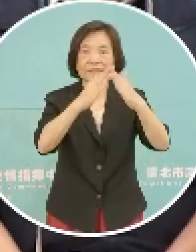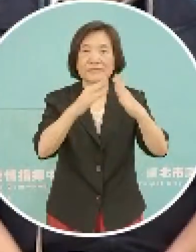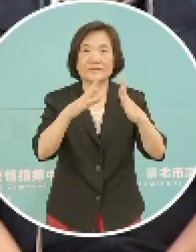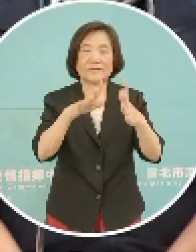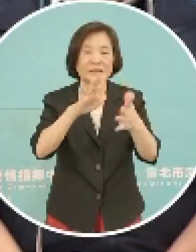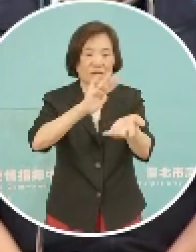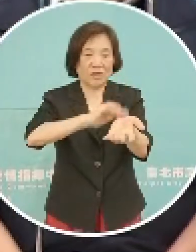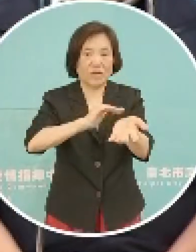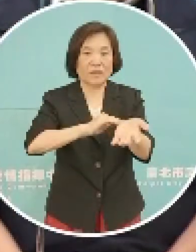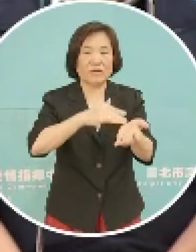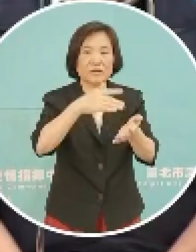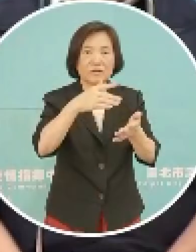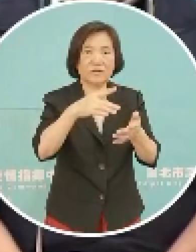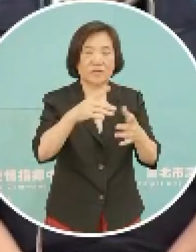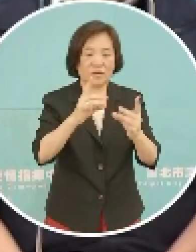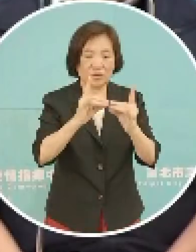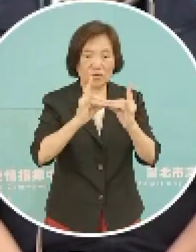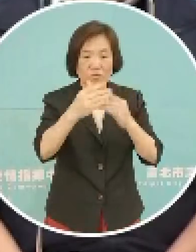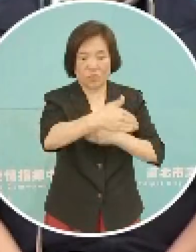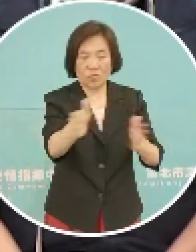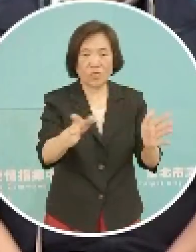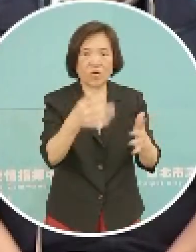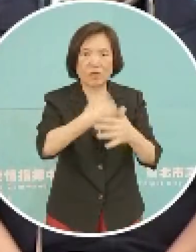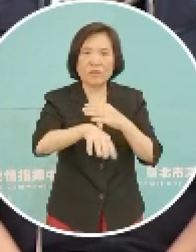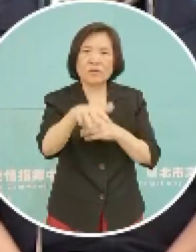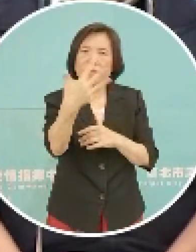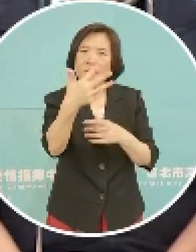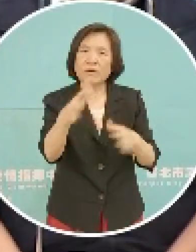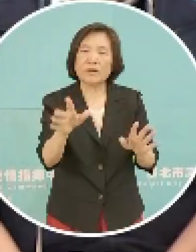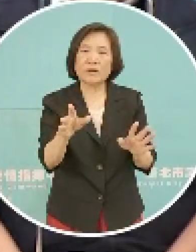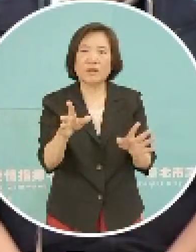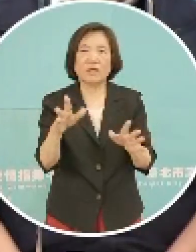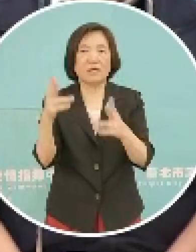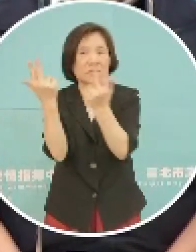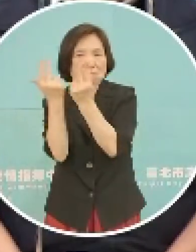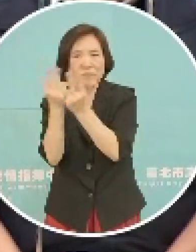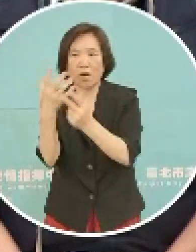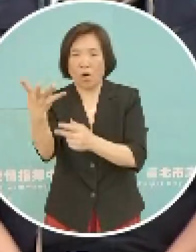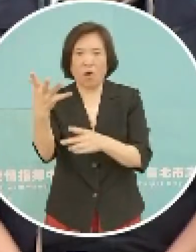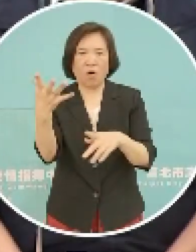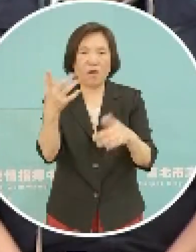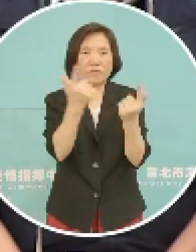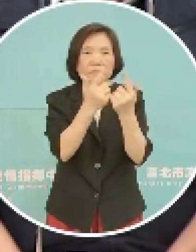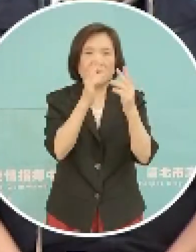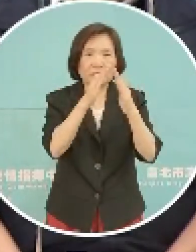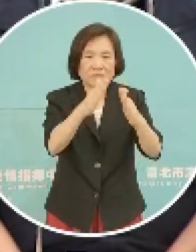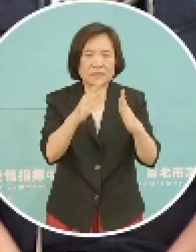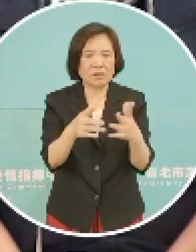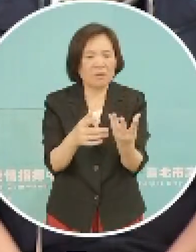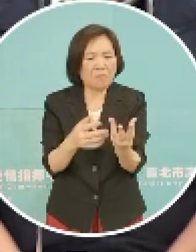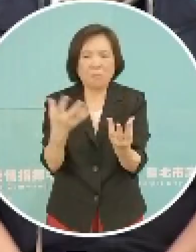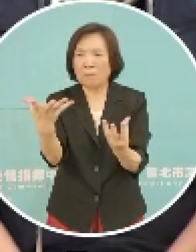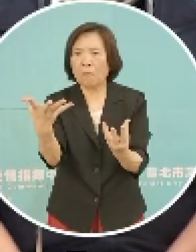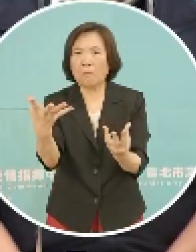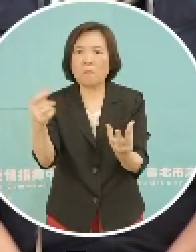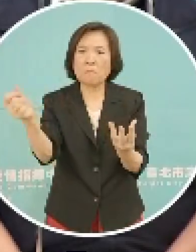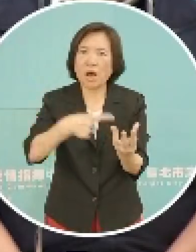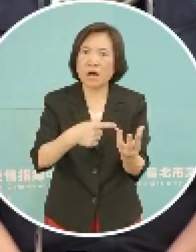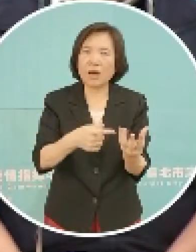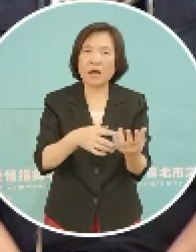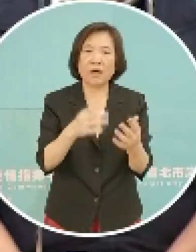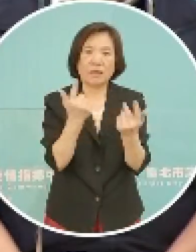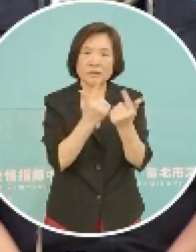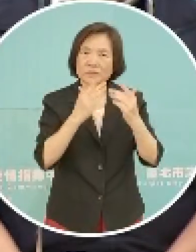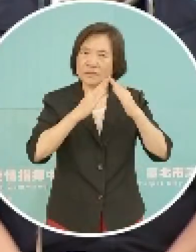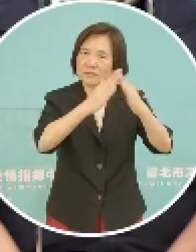数只有800多床，比新北还少。我想这是不可能的事情。台北市的医疗